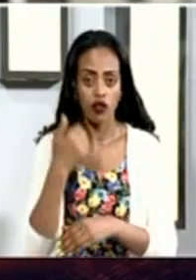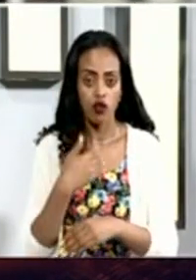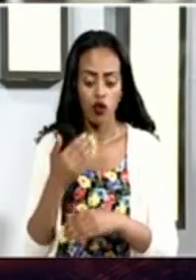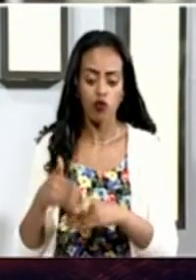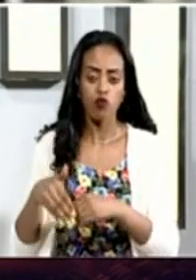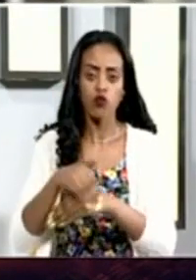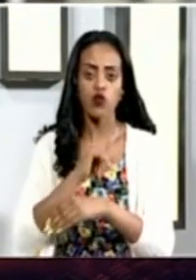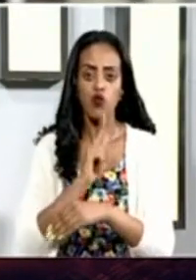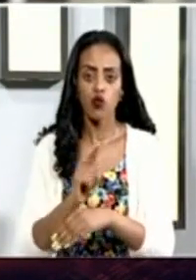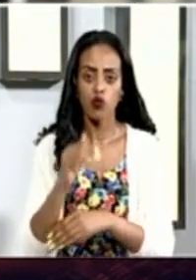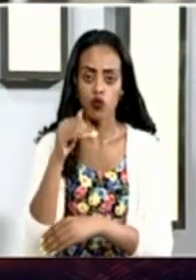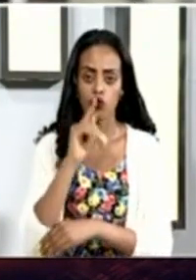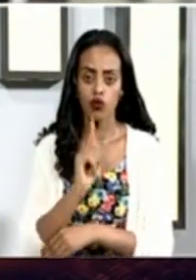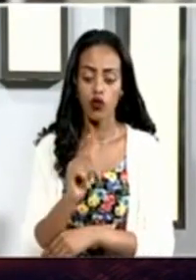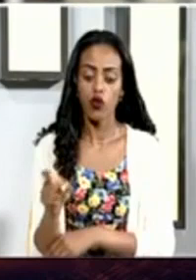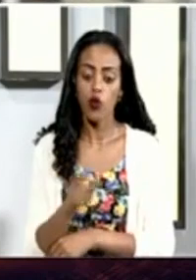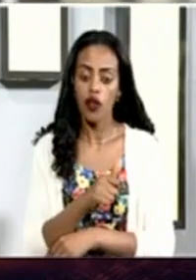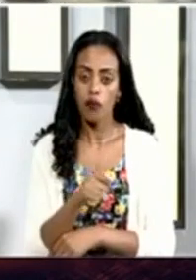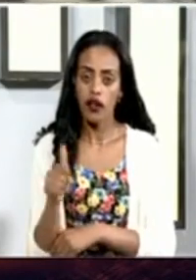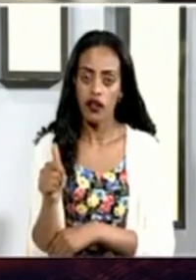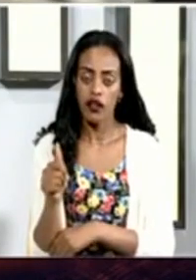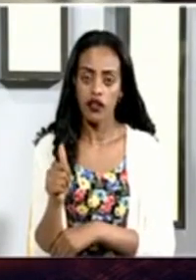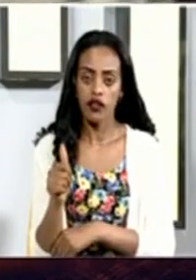لشفون مرتي يكون بر